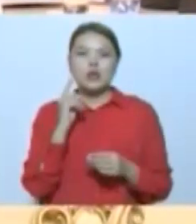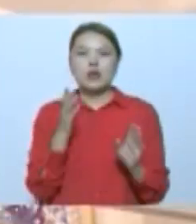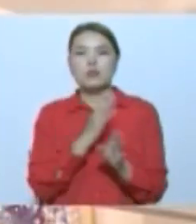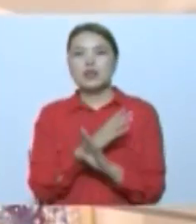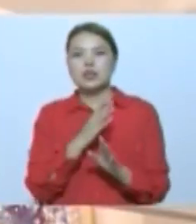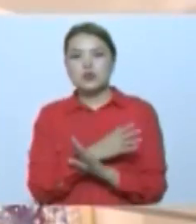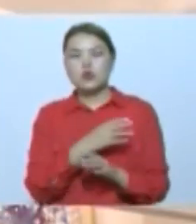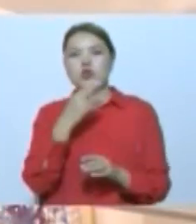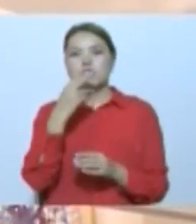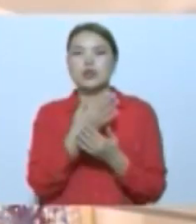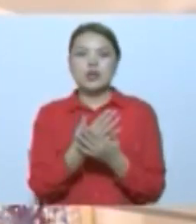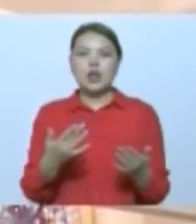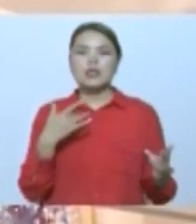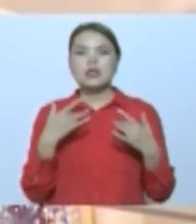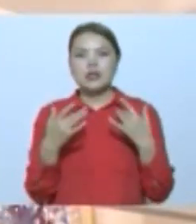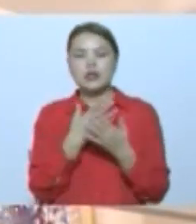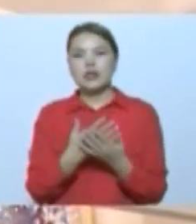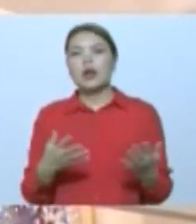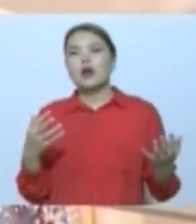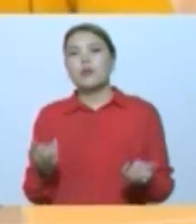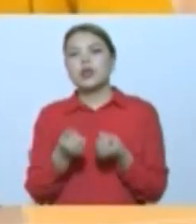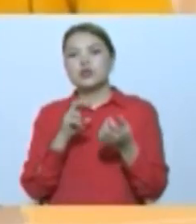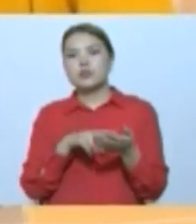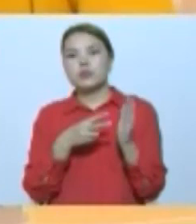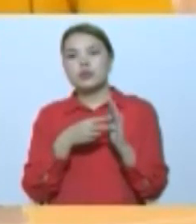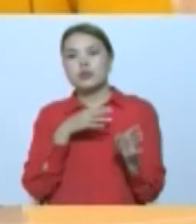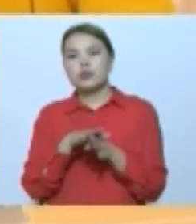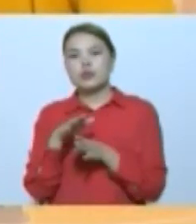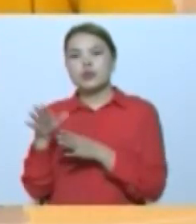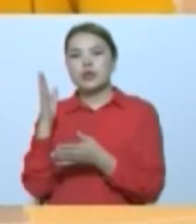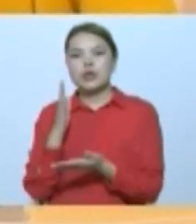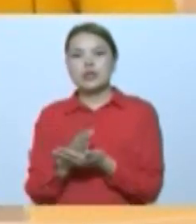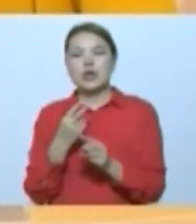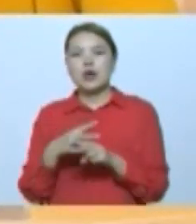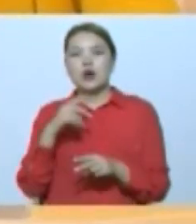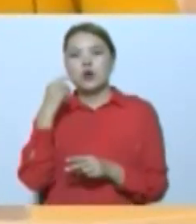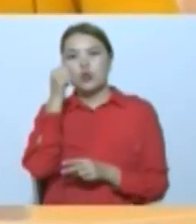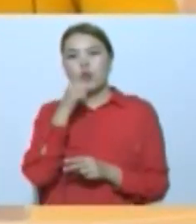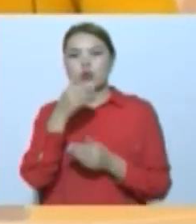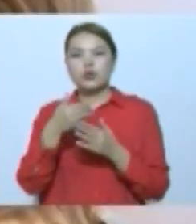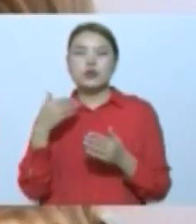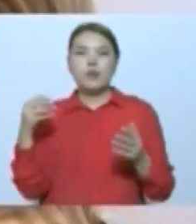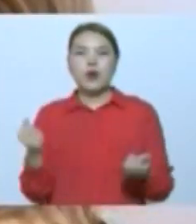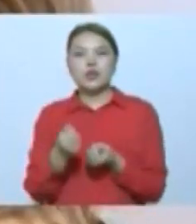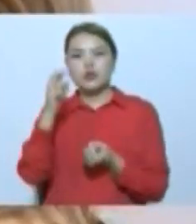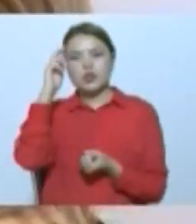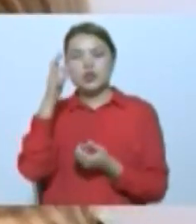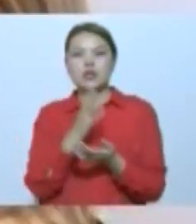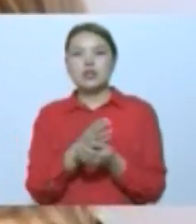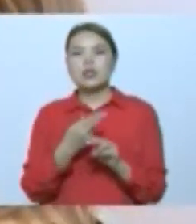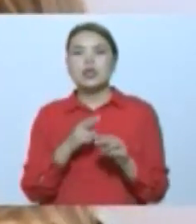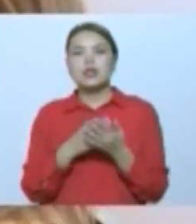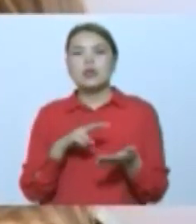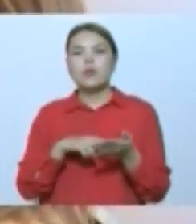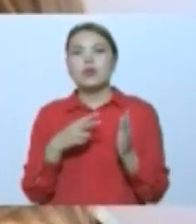экология, мәдениет және әлеуметтік кәсіпкерлік бойынша жобаларды жүзеге асырып жүр. Соңғы жылдары мемлекеттен қолдау бар. Соның арқасында